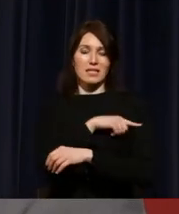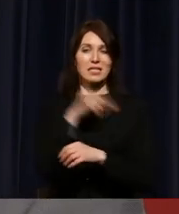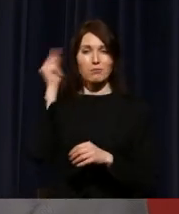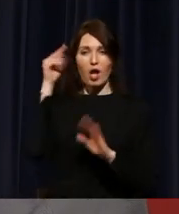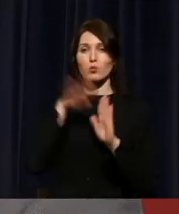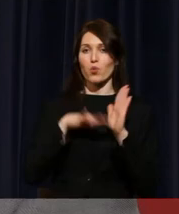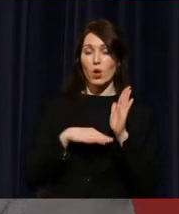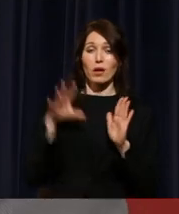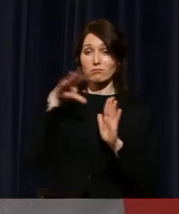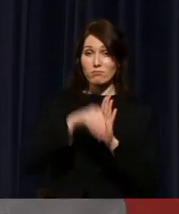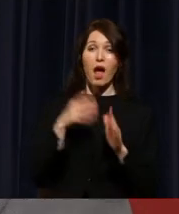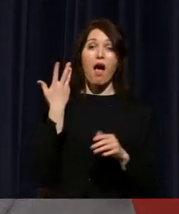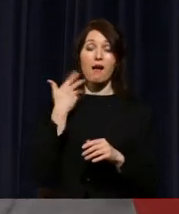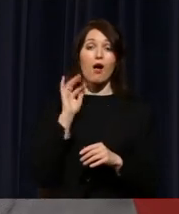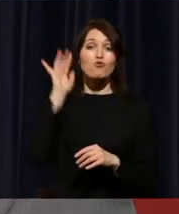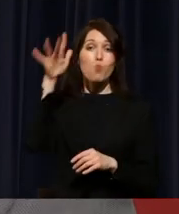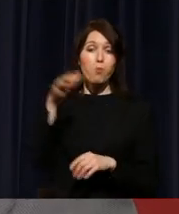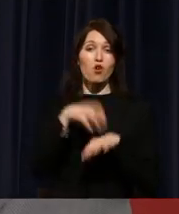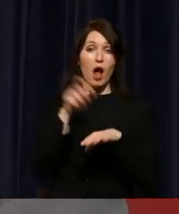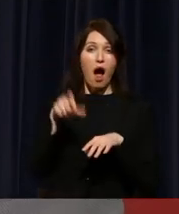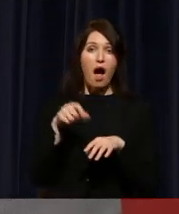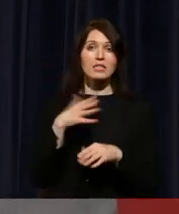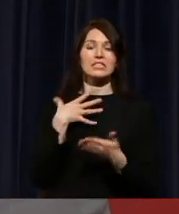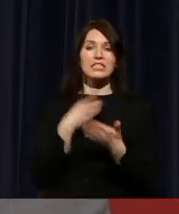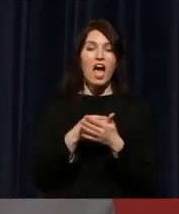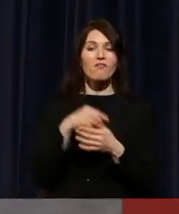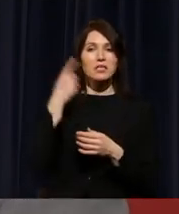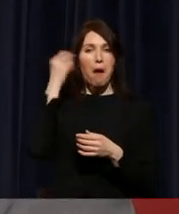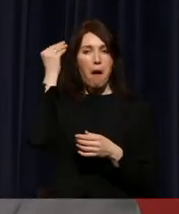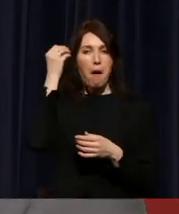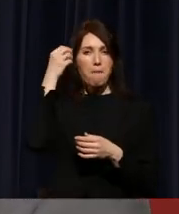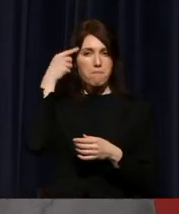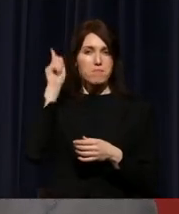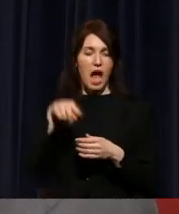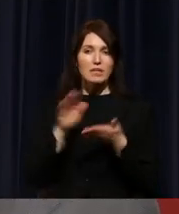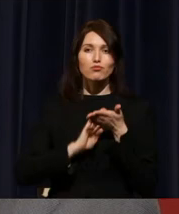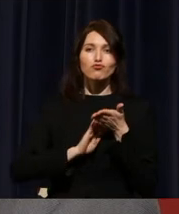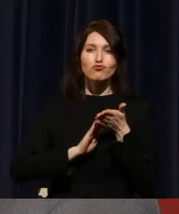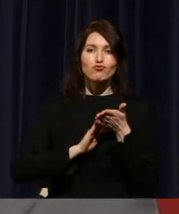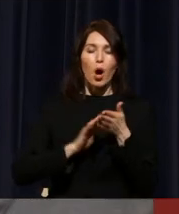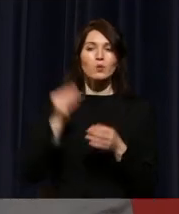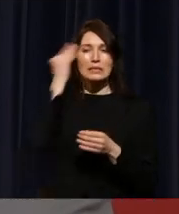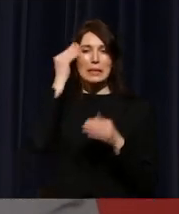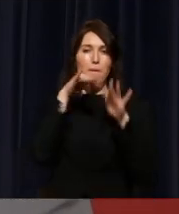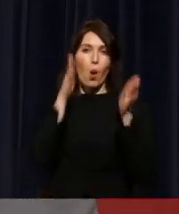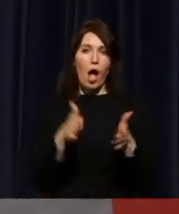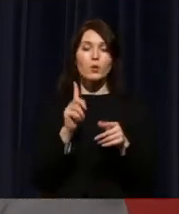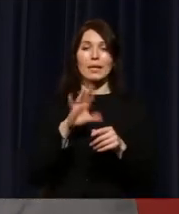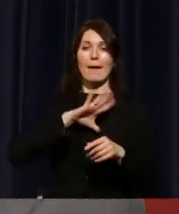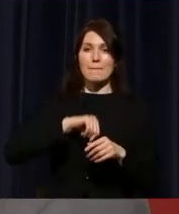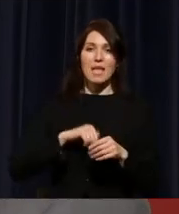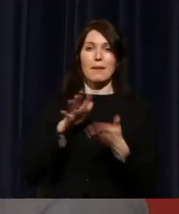sastāvdaļa, ka topošie dakteri slīpē savas prasmes uz simulatoriem un tikai tad pielieto tās